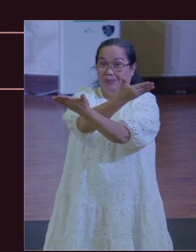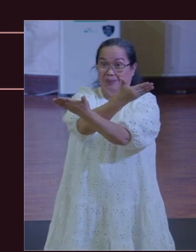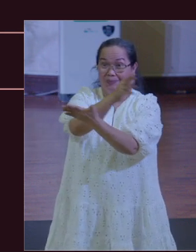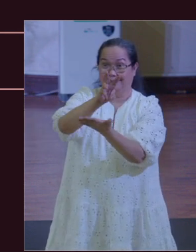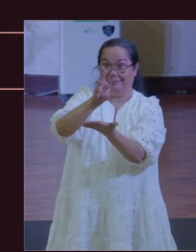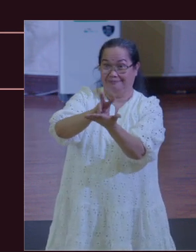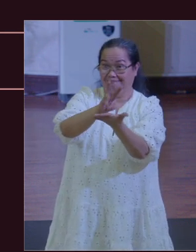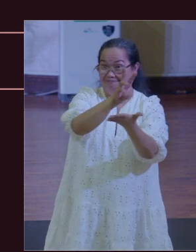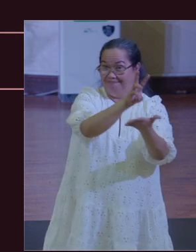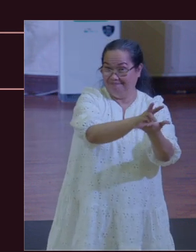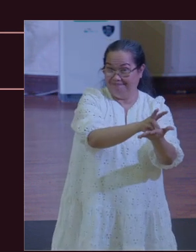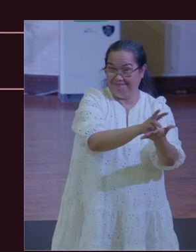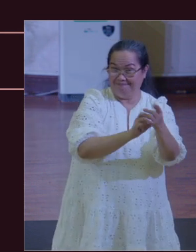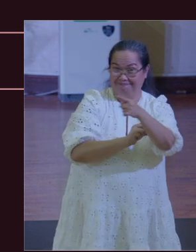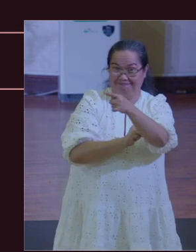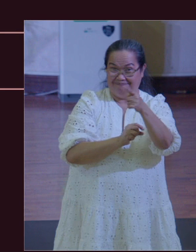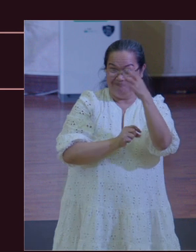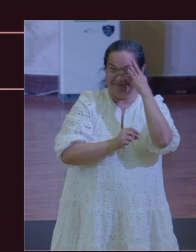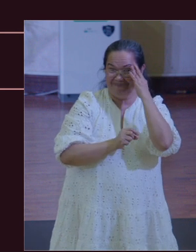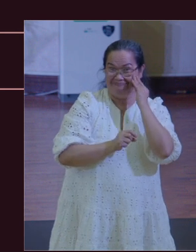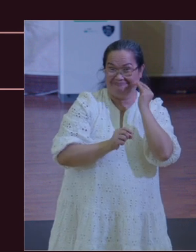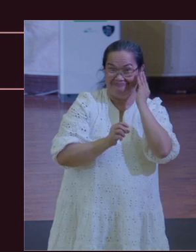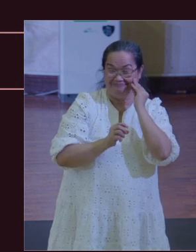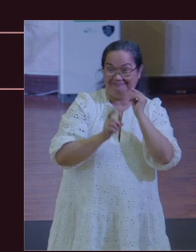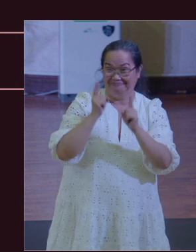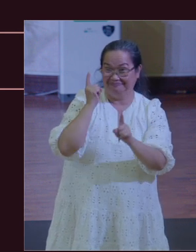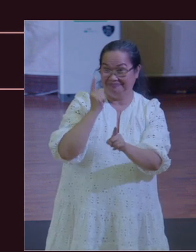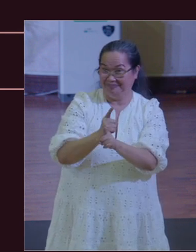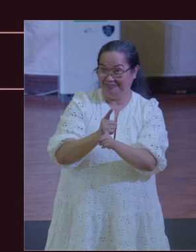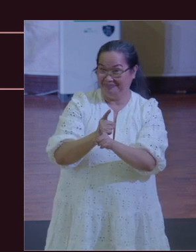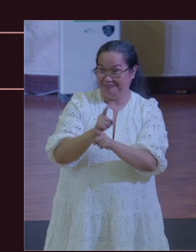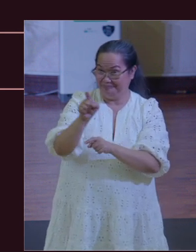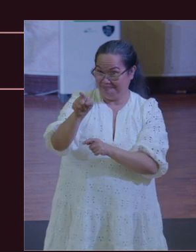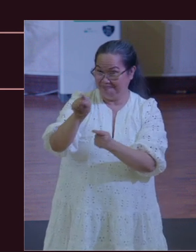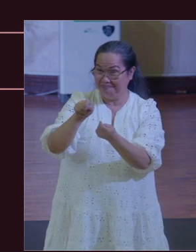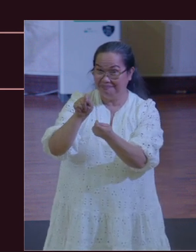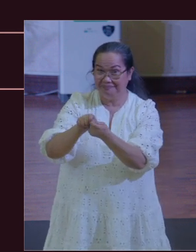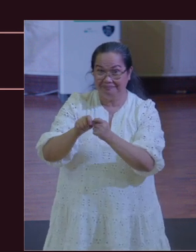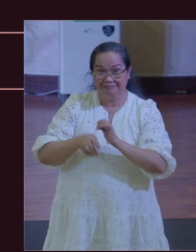positionally, experientially. Are we perfect?